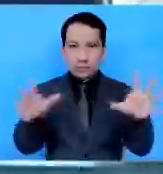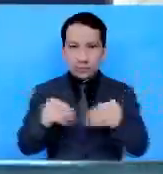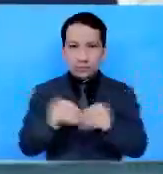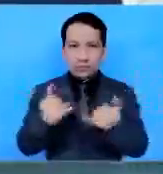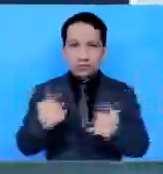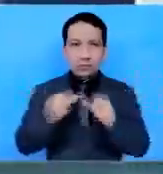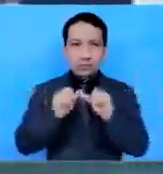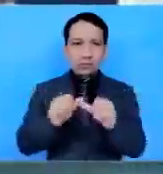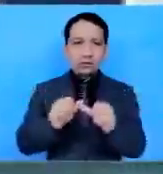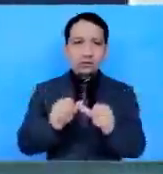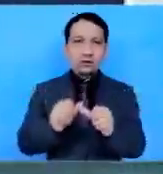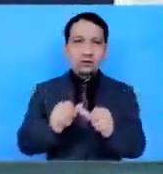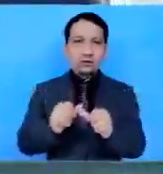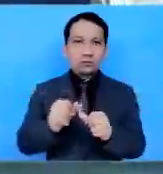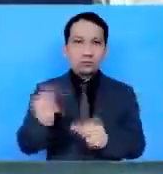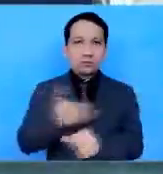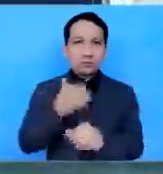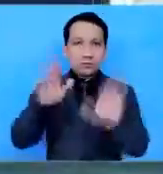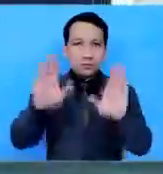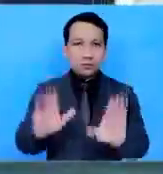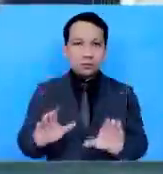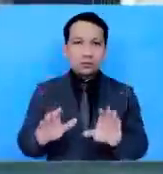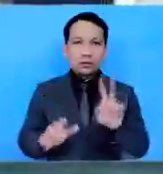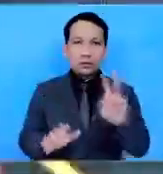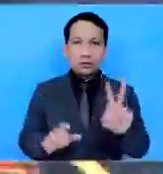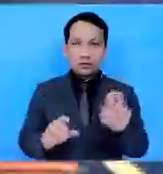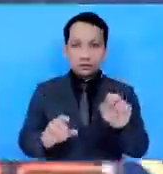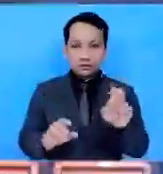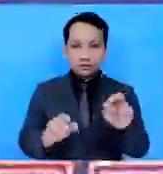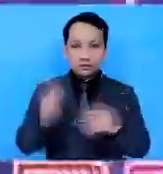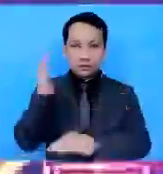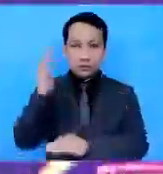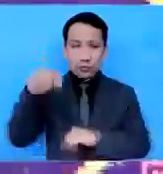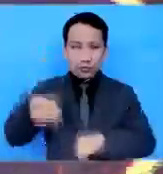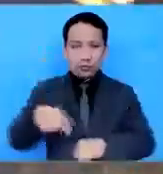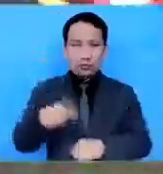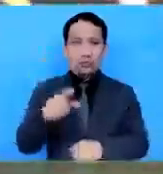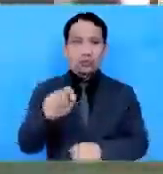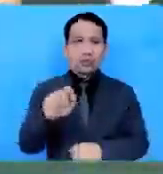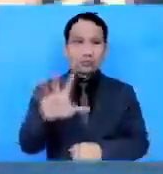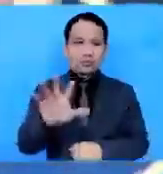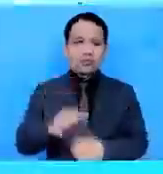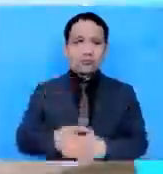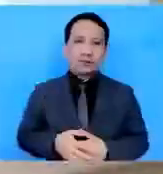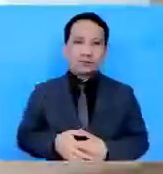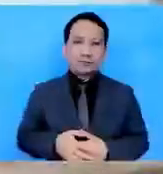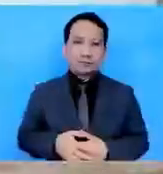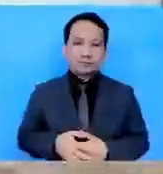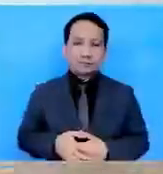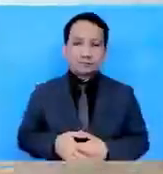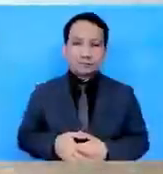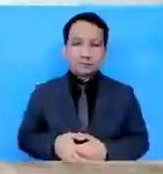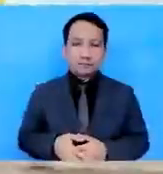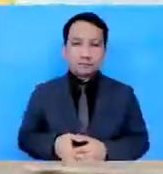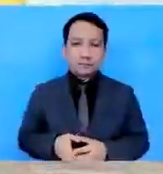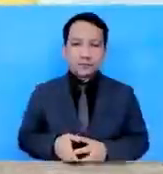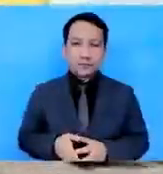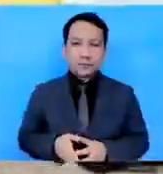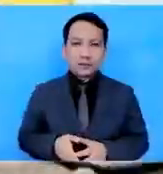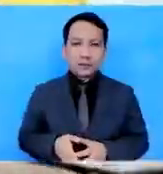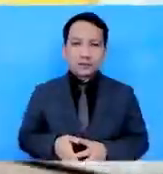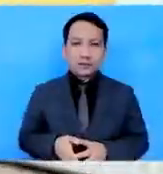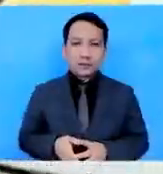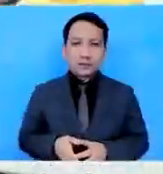Tuloy-tuloy ang Sunday concert parties tuwing alas 12 ng tanghali dito sa TV5. She's from, she's